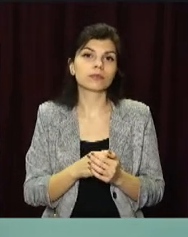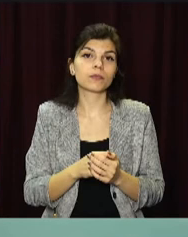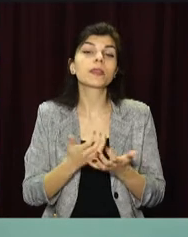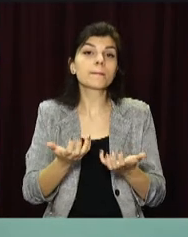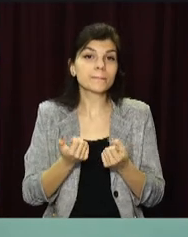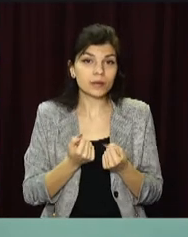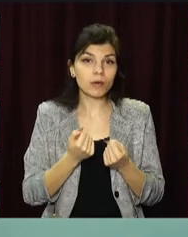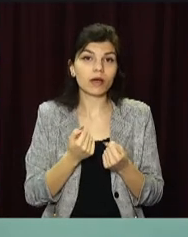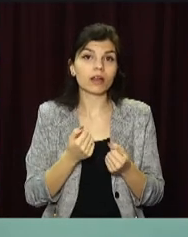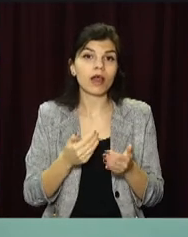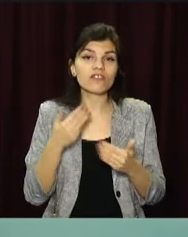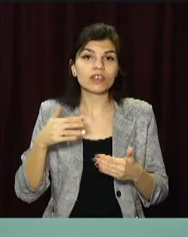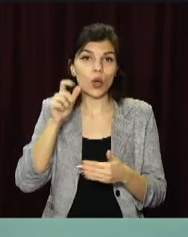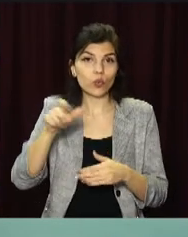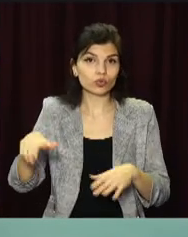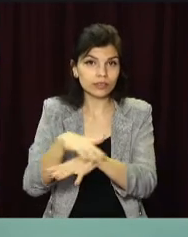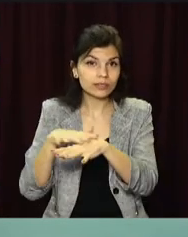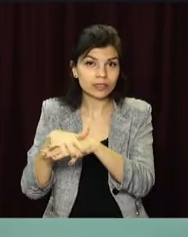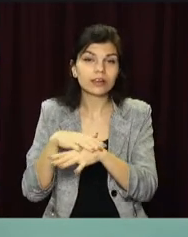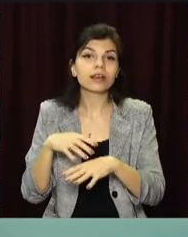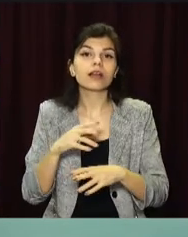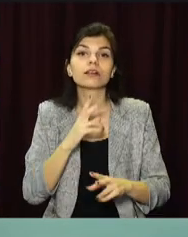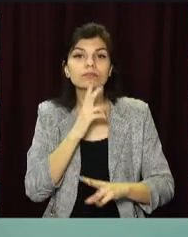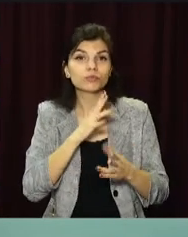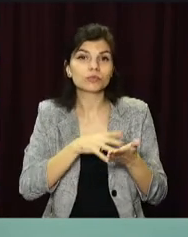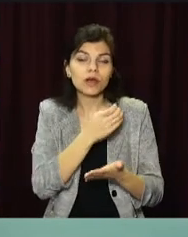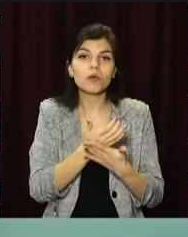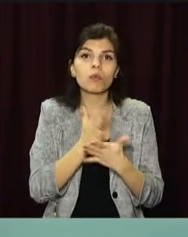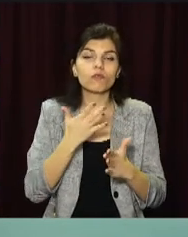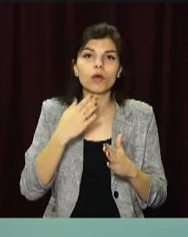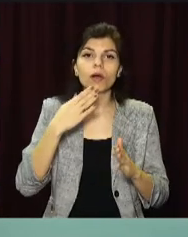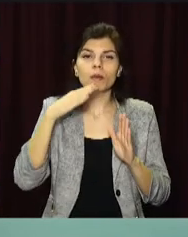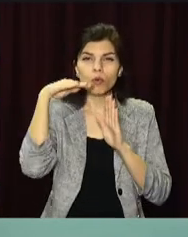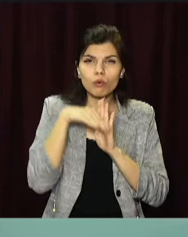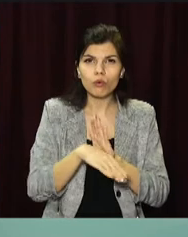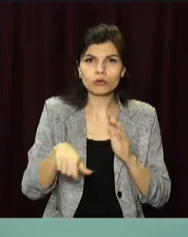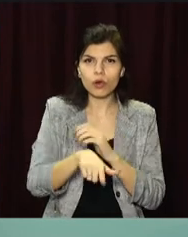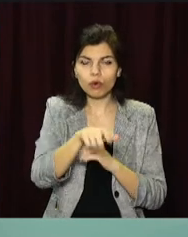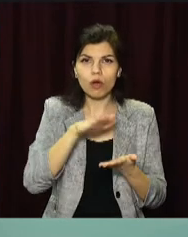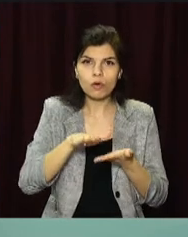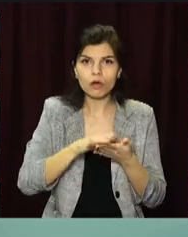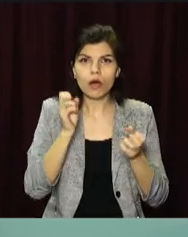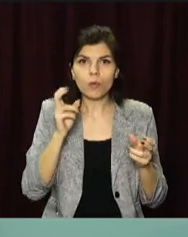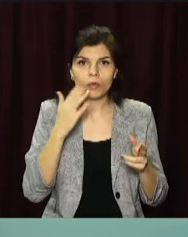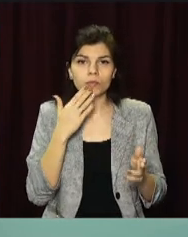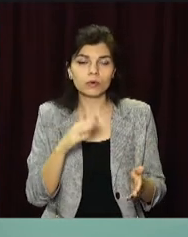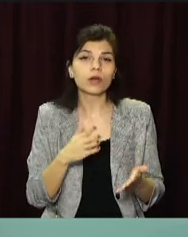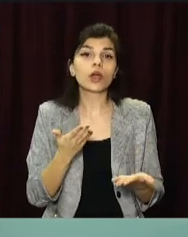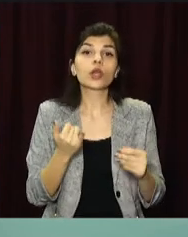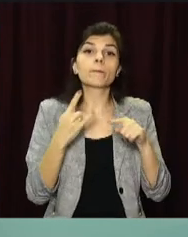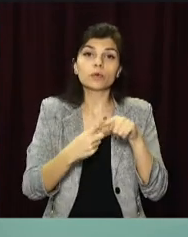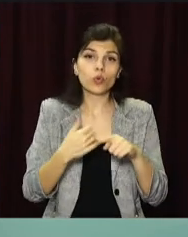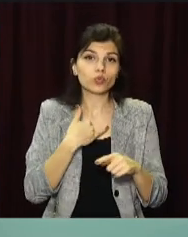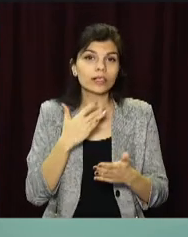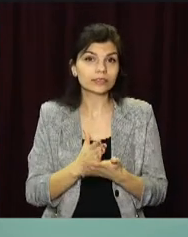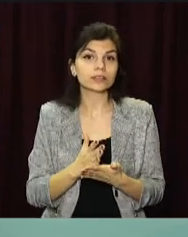приймає від населення заяви щодо погіршення стану доріг. І ще додатково у нас